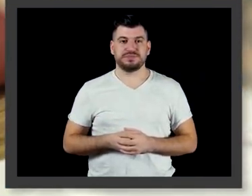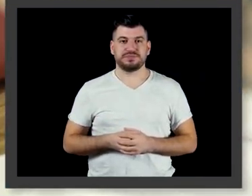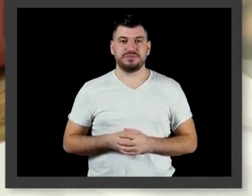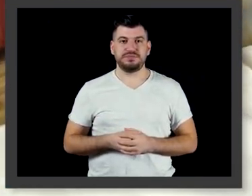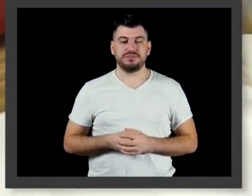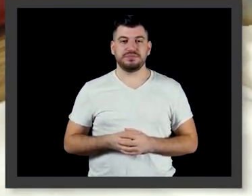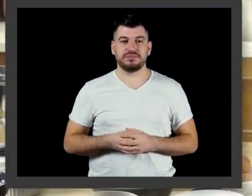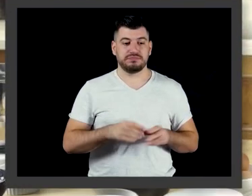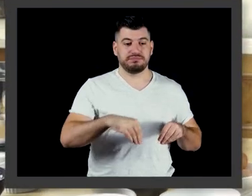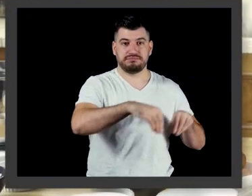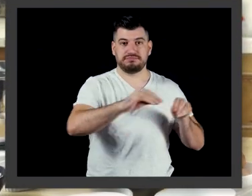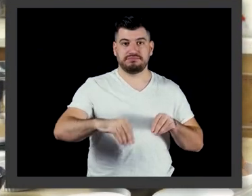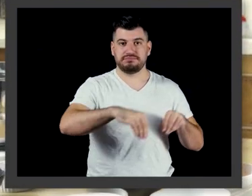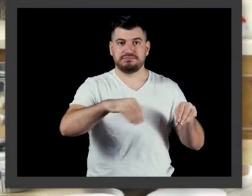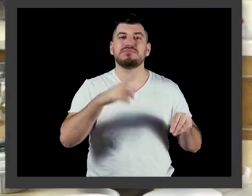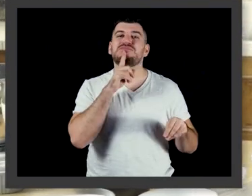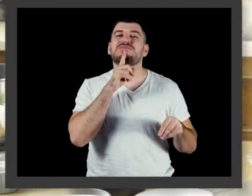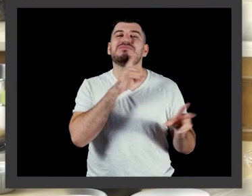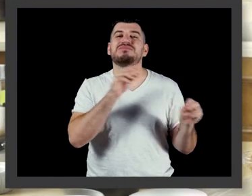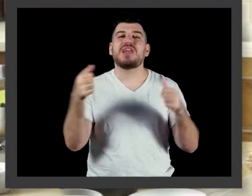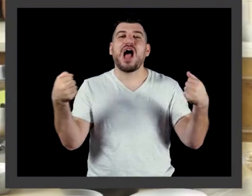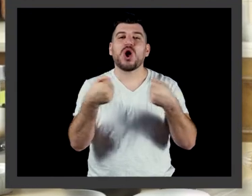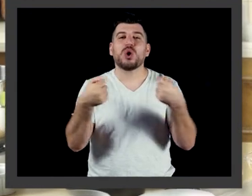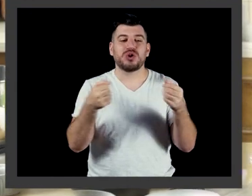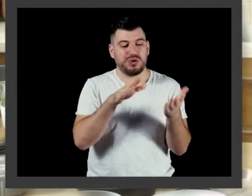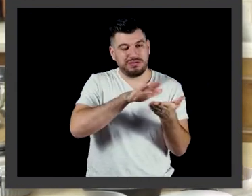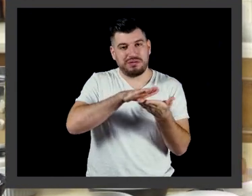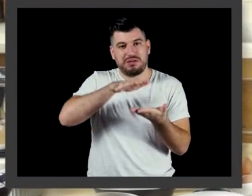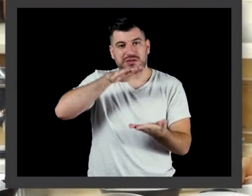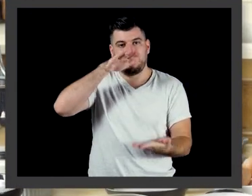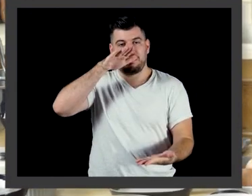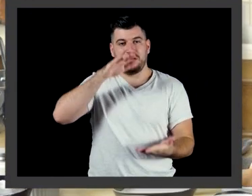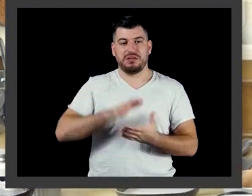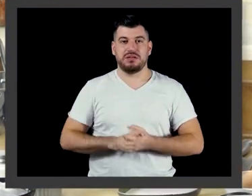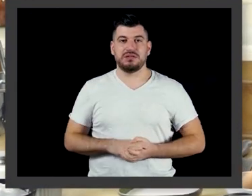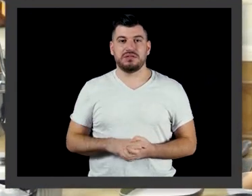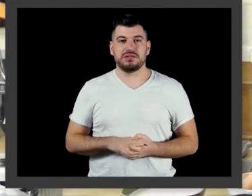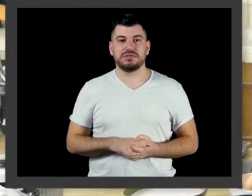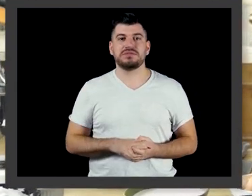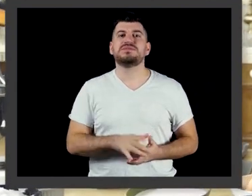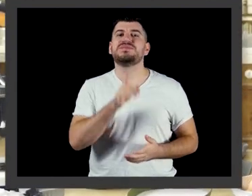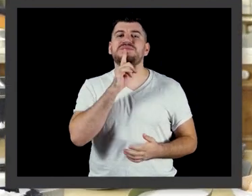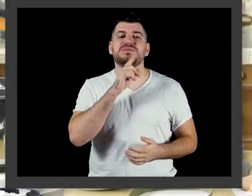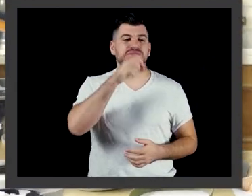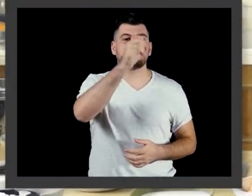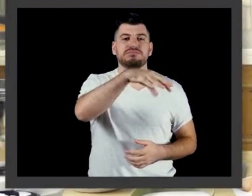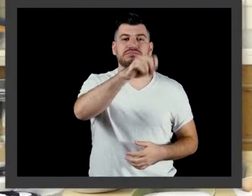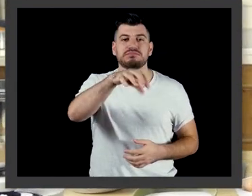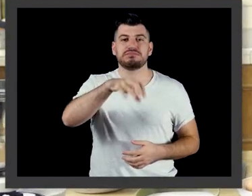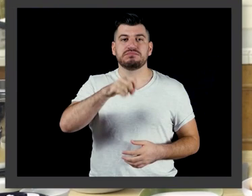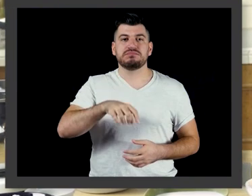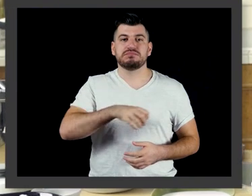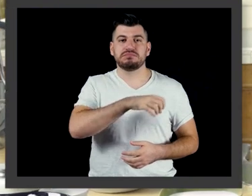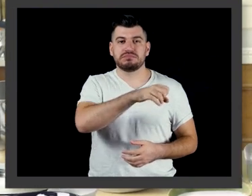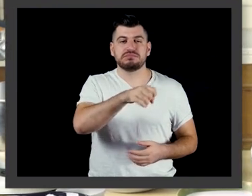το τυλίγω σαν ακορντεόν και παίρνω το πρώτο κομμάτι και το βάζω εδώ. Ξανά με τον ίδιο τρόπο και το επόμενο φύλλο. Πλώνω λίγο